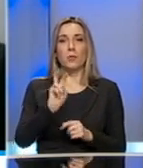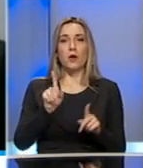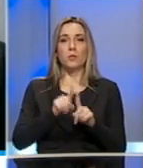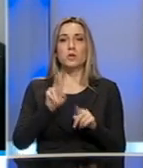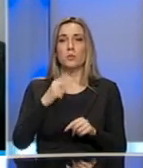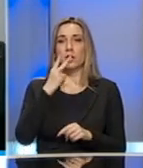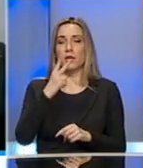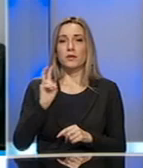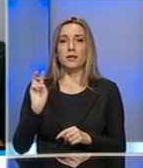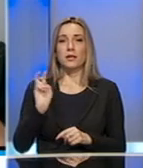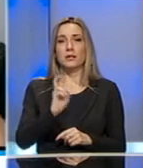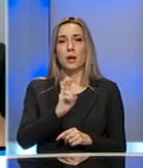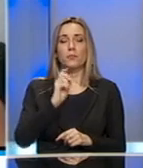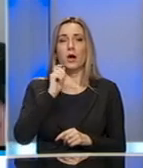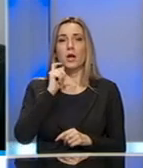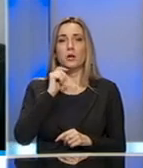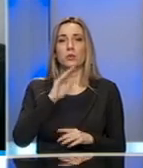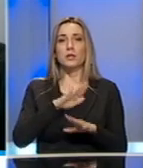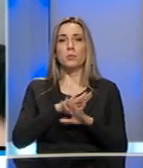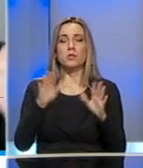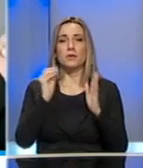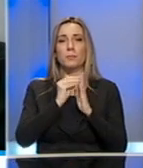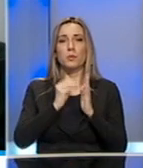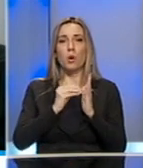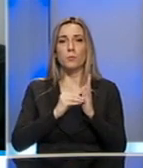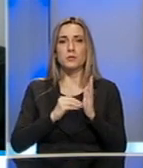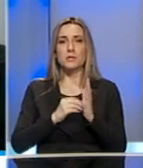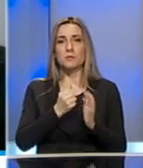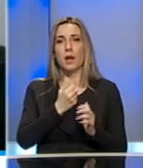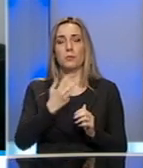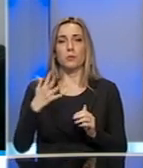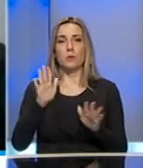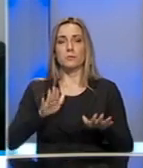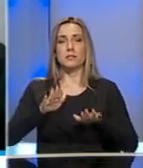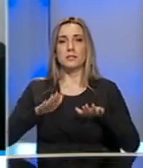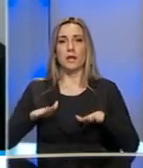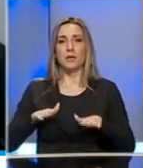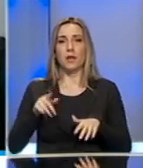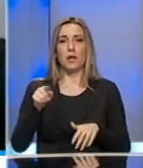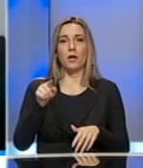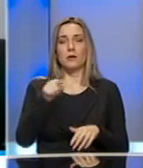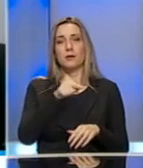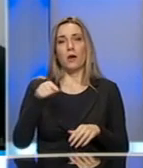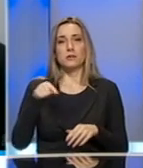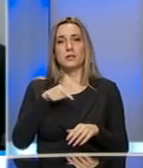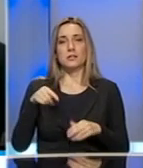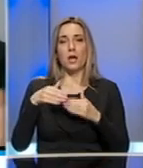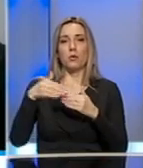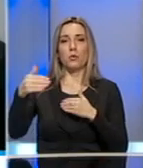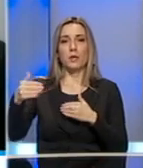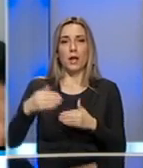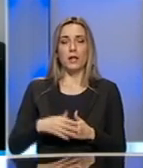možete vidjeti tramvaj da ljudi po svim propisima i preporukama sjede cik-cak na određenoj